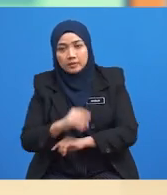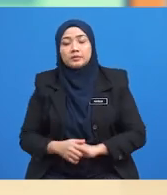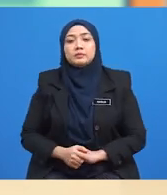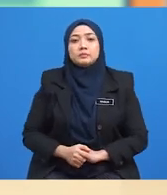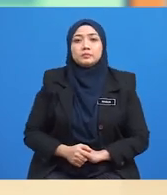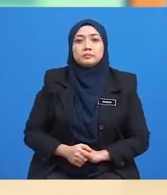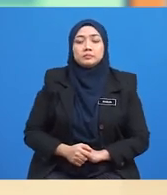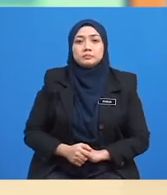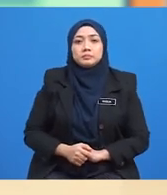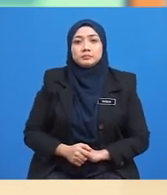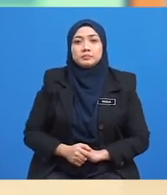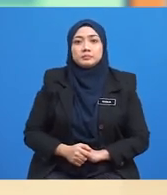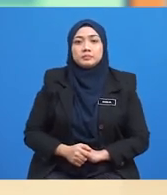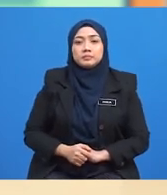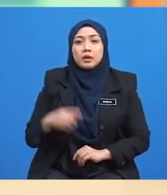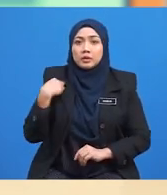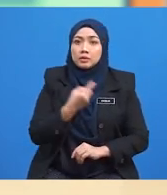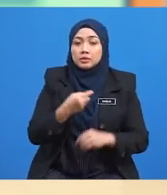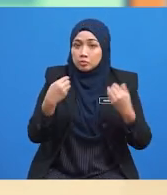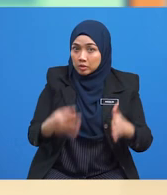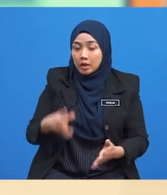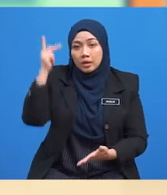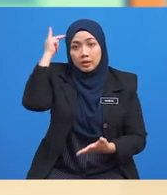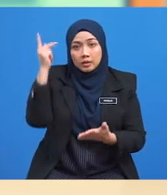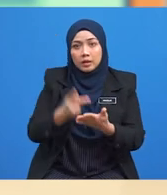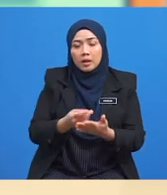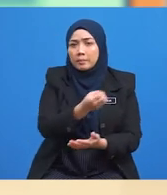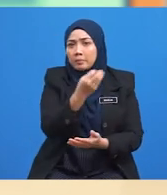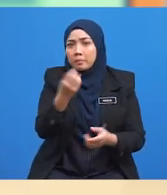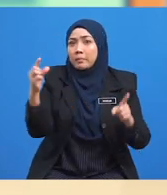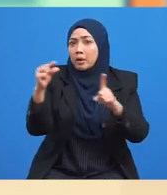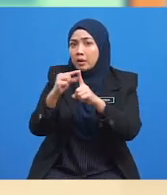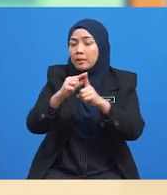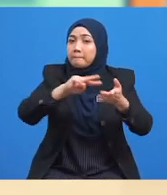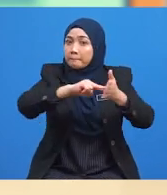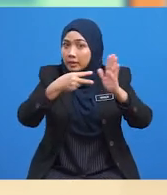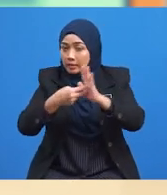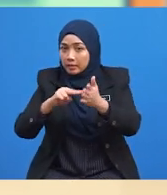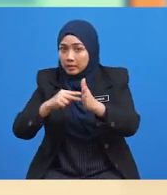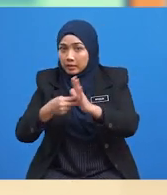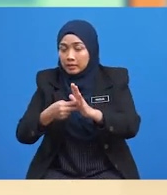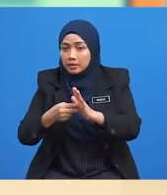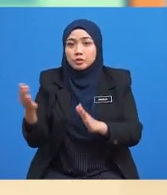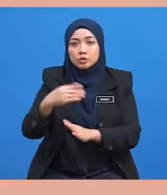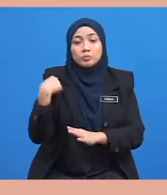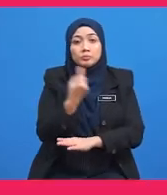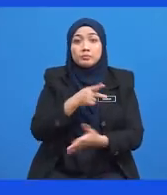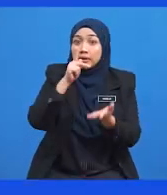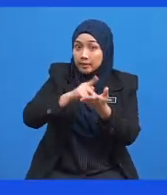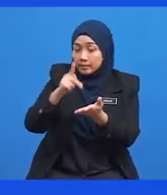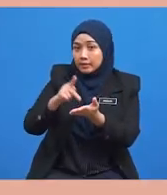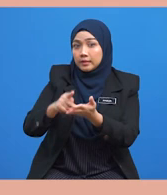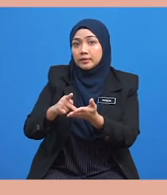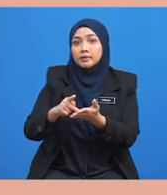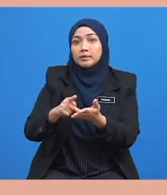Bagus! Setelah kita mengenali beberapa istilah, mari kita cuba mengira serakan bagi satu